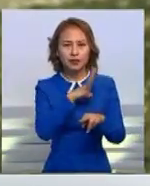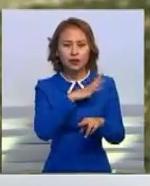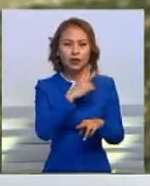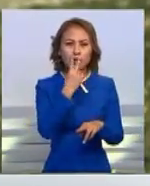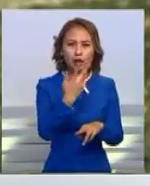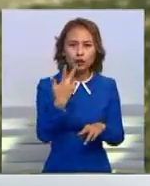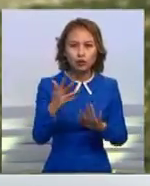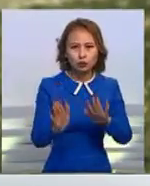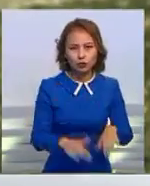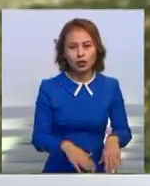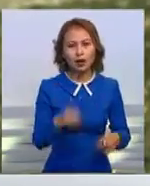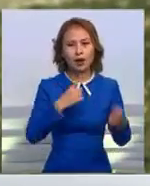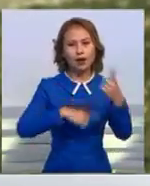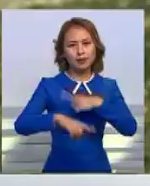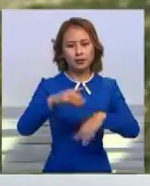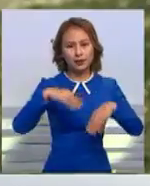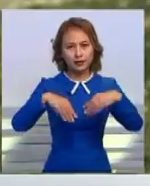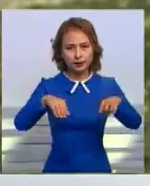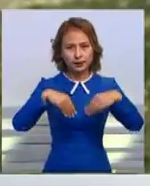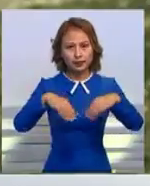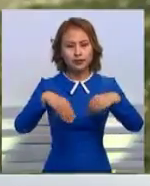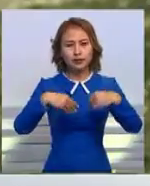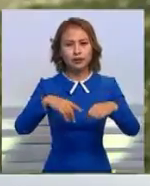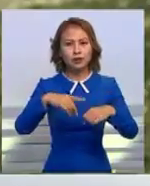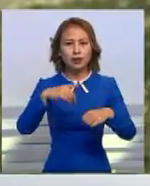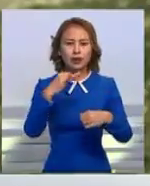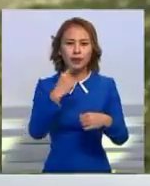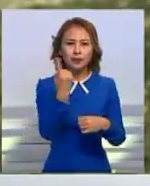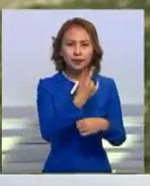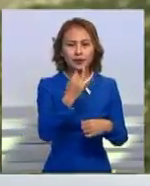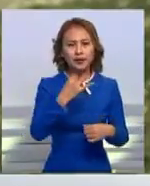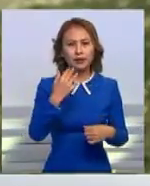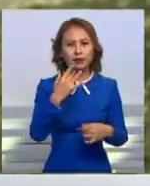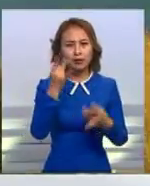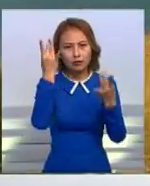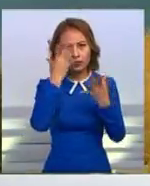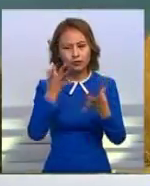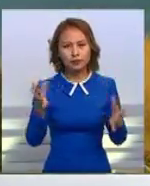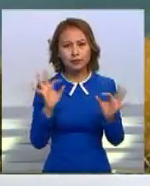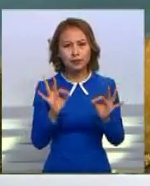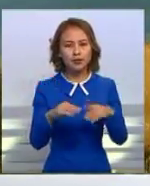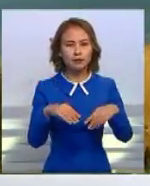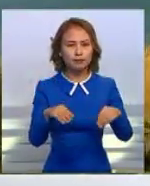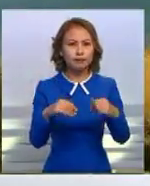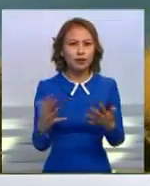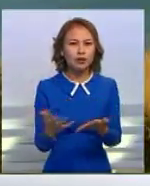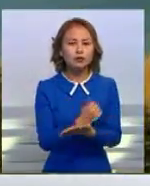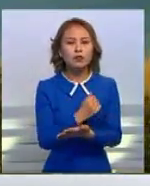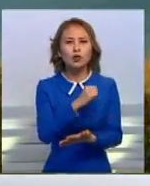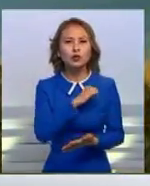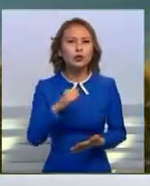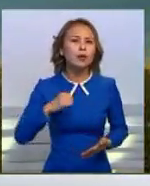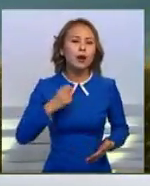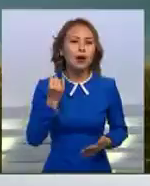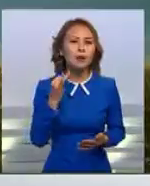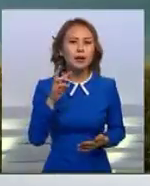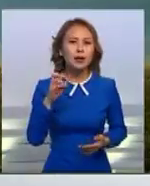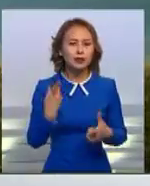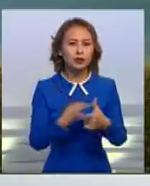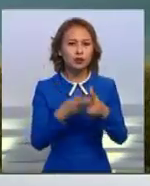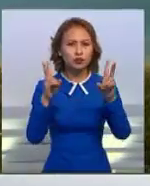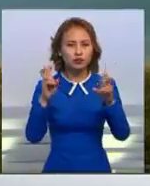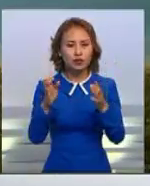болғаннан кейін біз тұқымды қайтадан бірінші немесе элитасын алып қайтадан егеміз. Биыл ақмаялықтар аймақтың басты